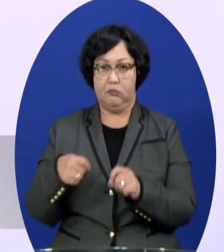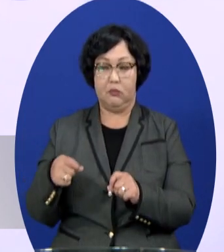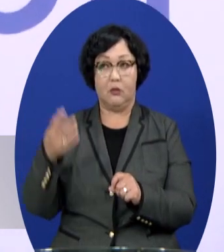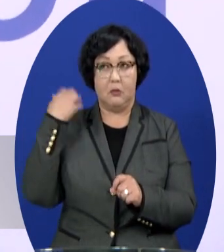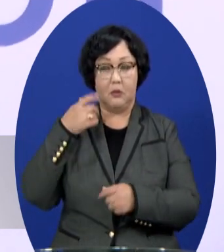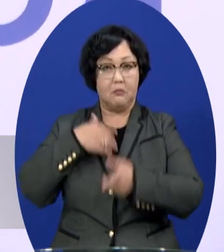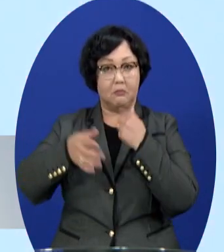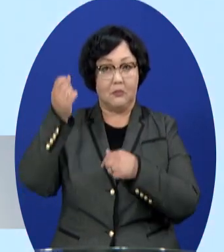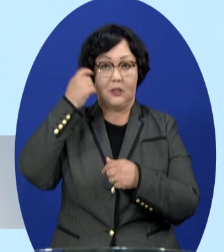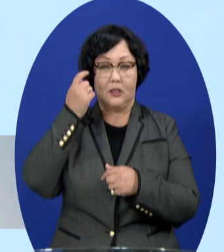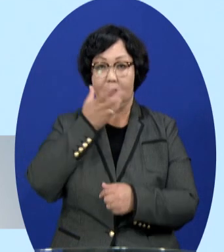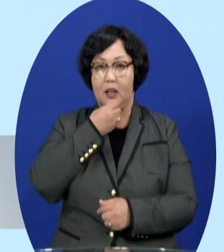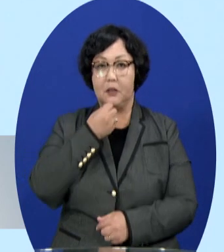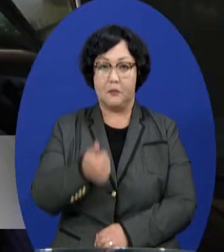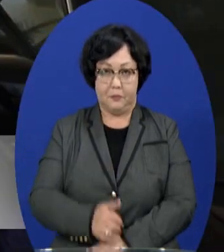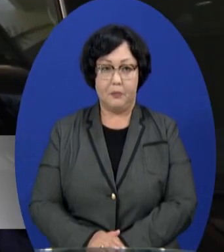санахад сайхан байна.